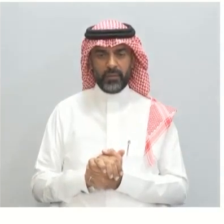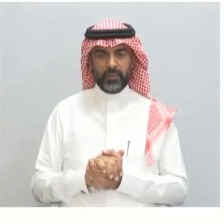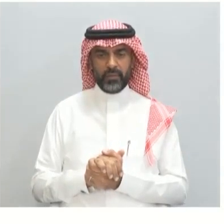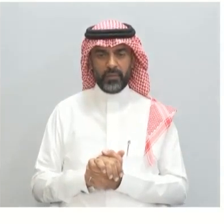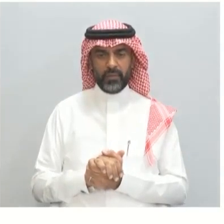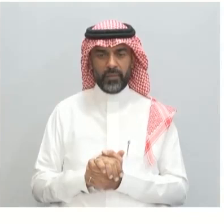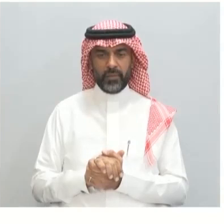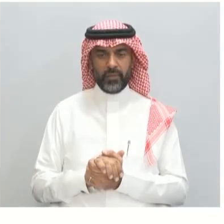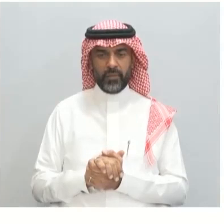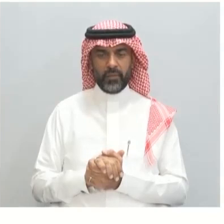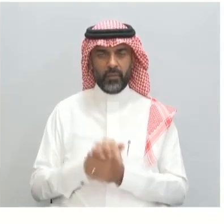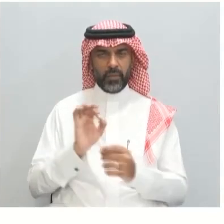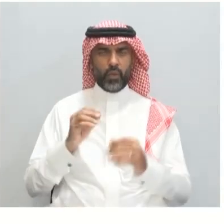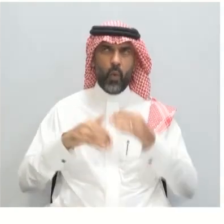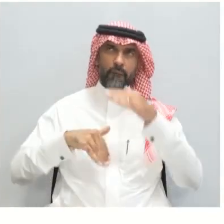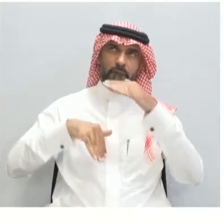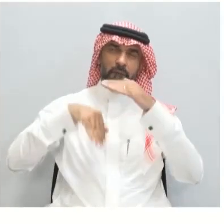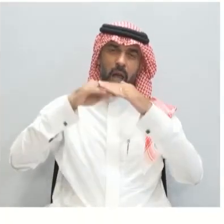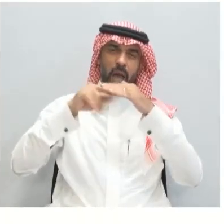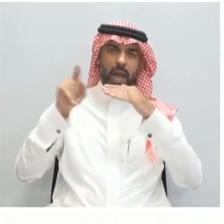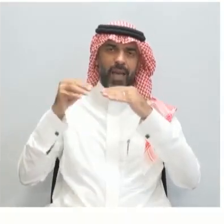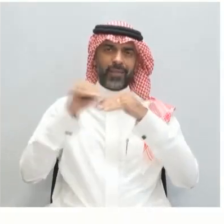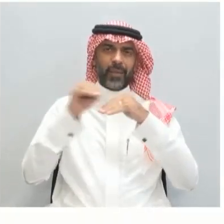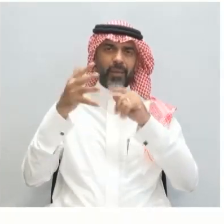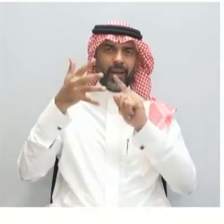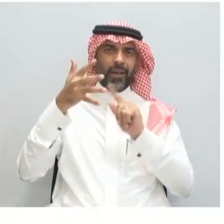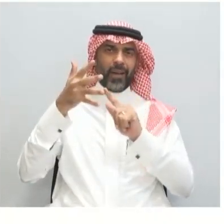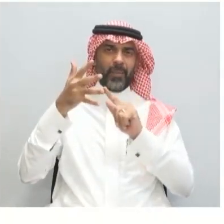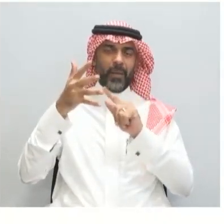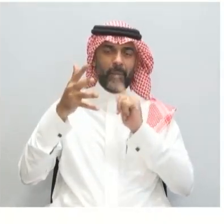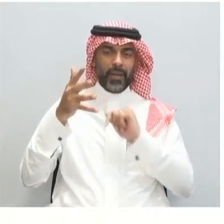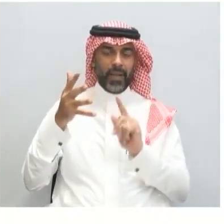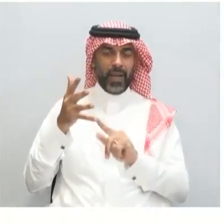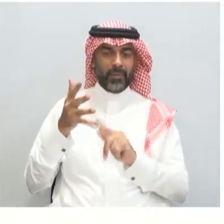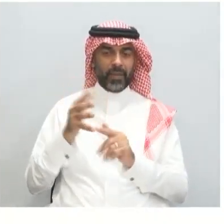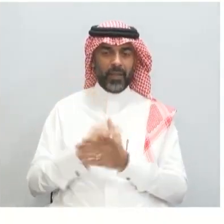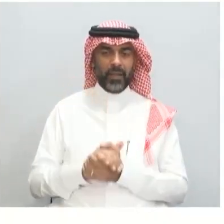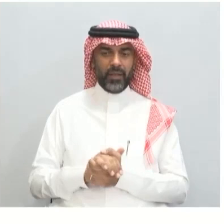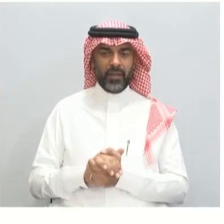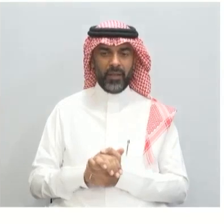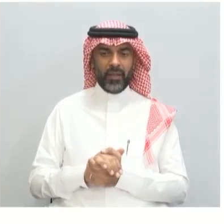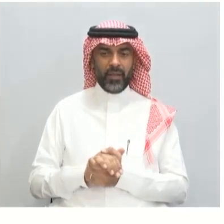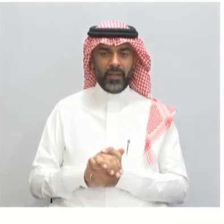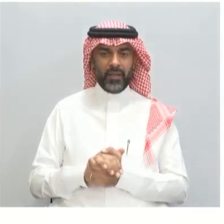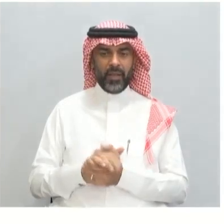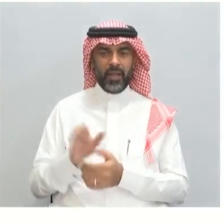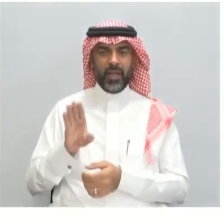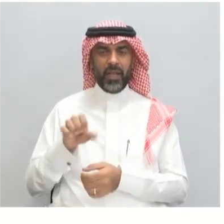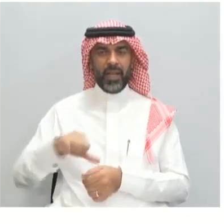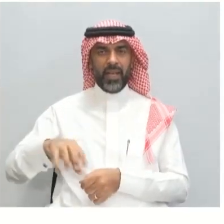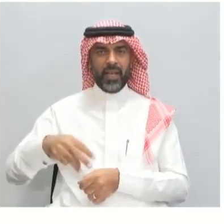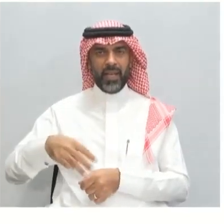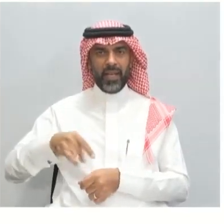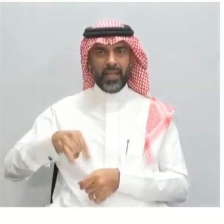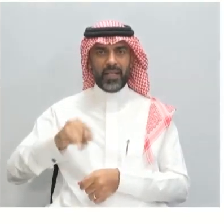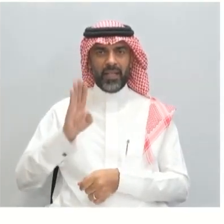مئويه وبالتحديد في اعلى هذه الطبقه واخر اخر هذه الطبقات طبقه الاكسوسفير التي